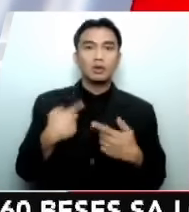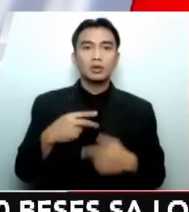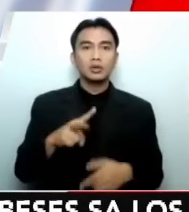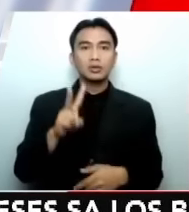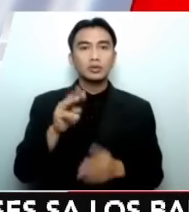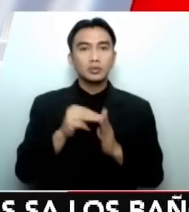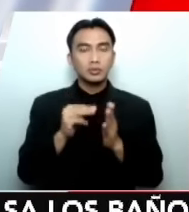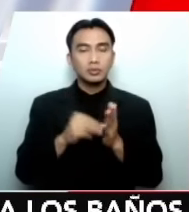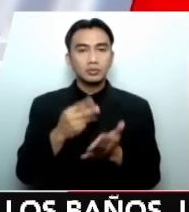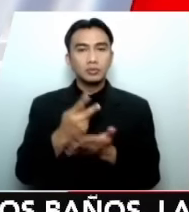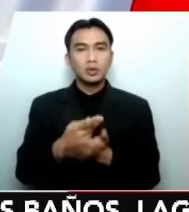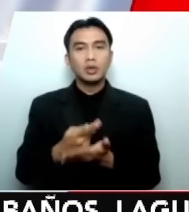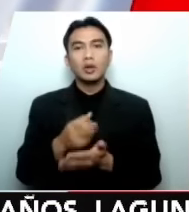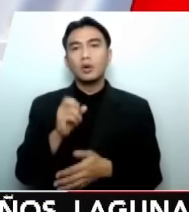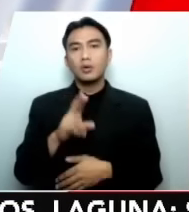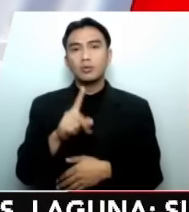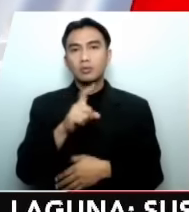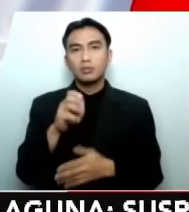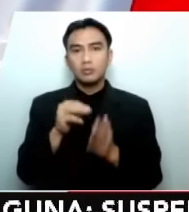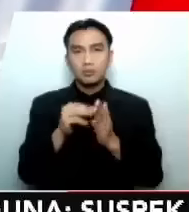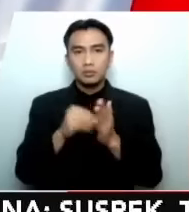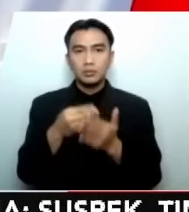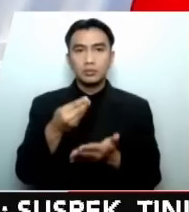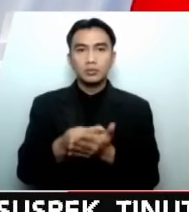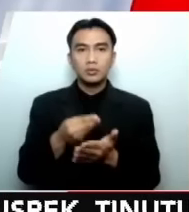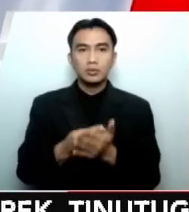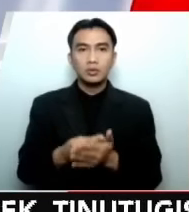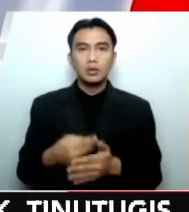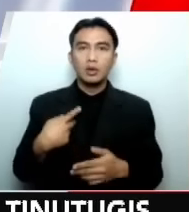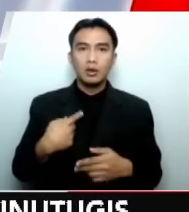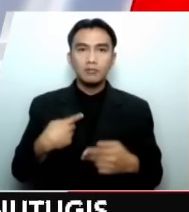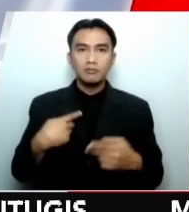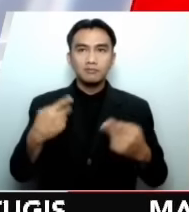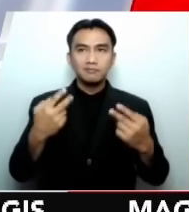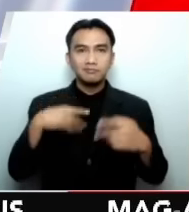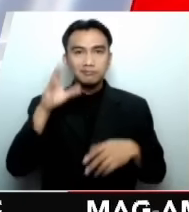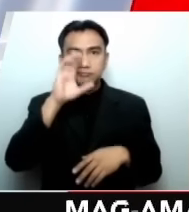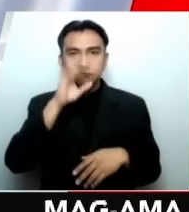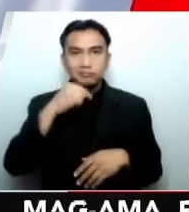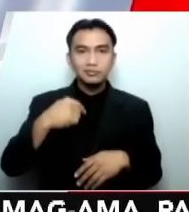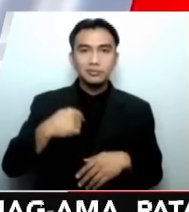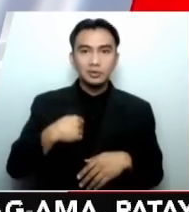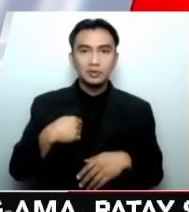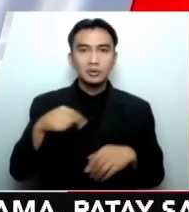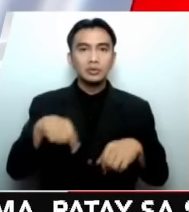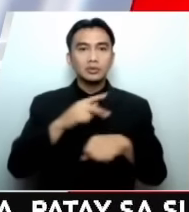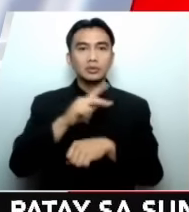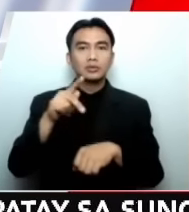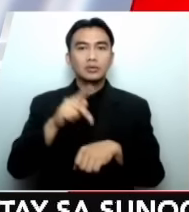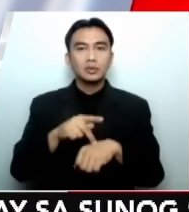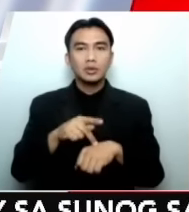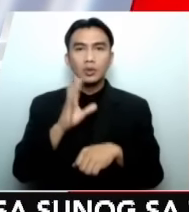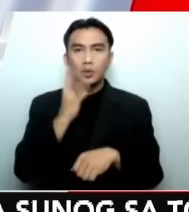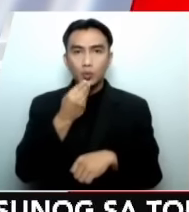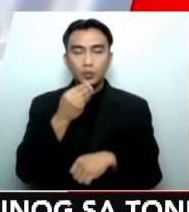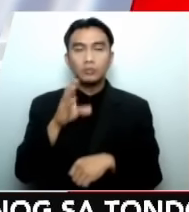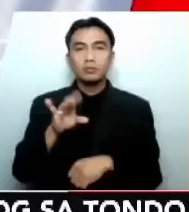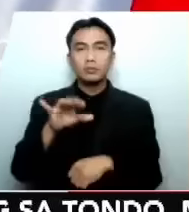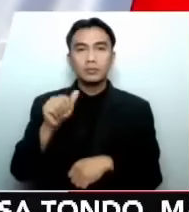million pesos. Sinosurveillance ako dito sa Pilipinas ng CIA at ng